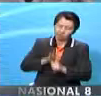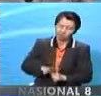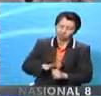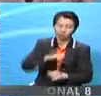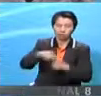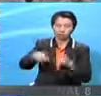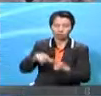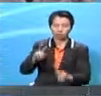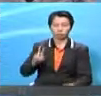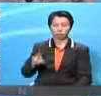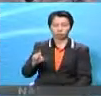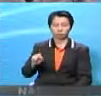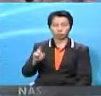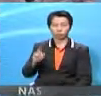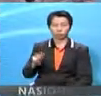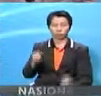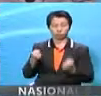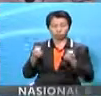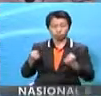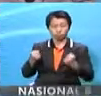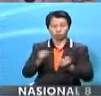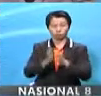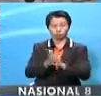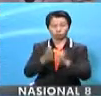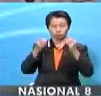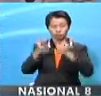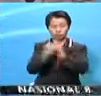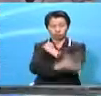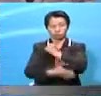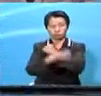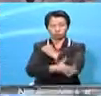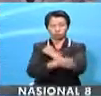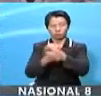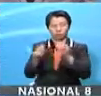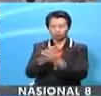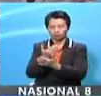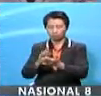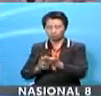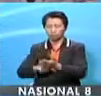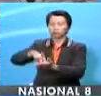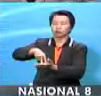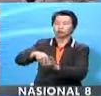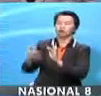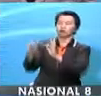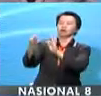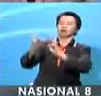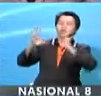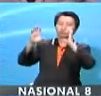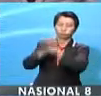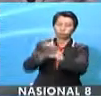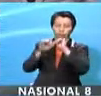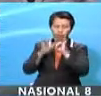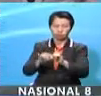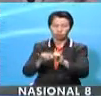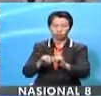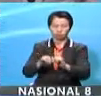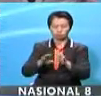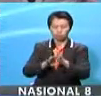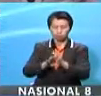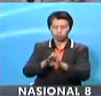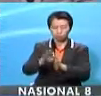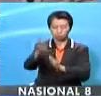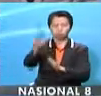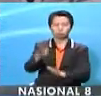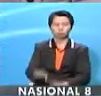wang Amerika Syarikat semakin mengukuh menyebabkan banyak negara-negara baru muncul terpaksa berdepan cabaran mengekalkan prospek pertumbuhan.